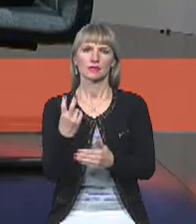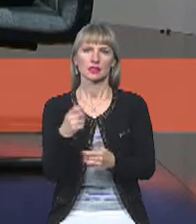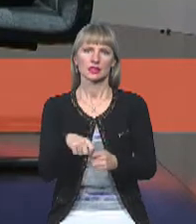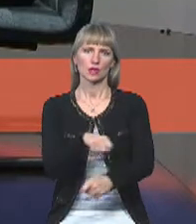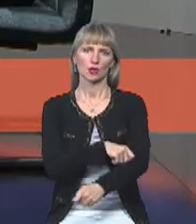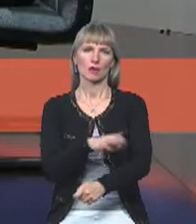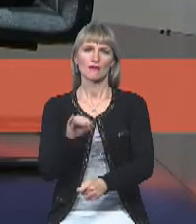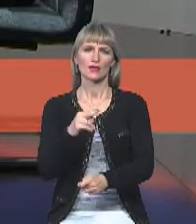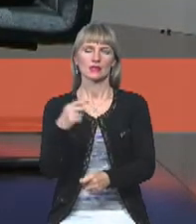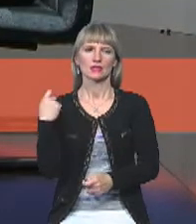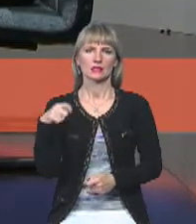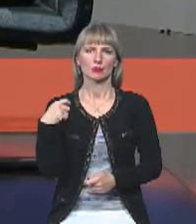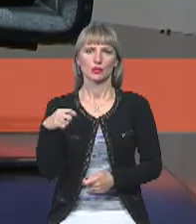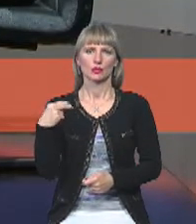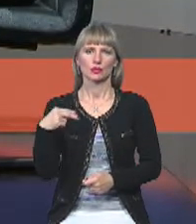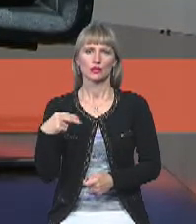Запоріжжя?